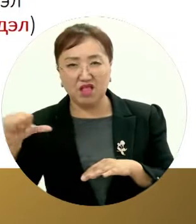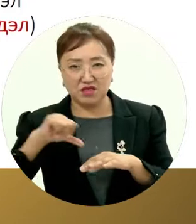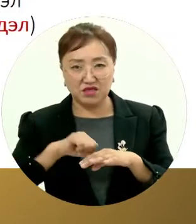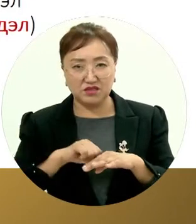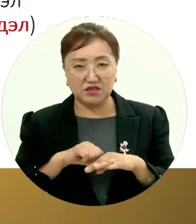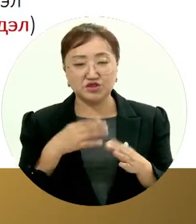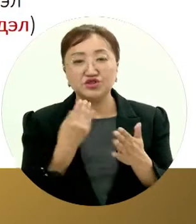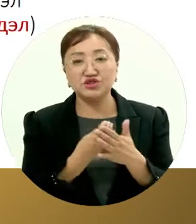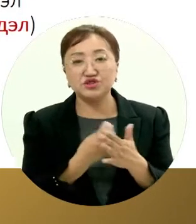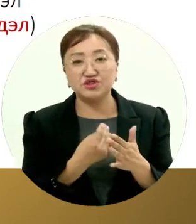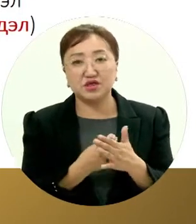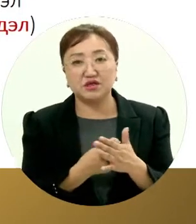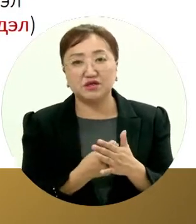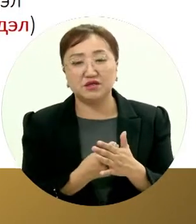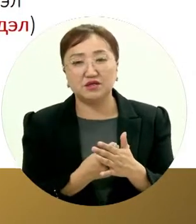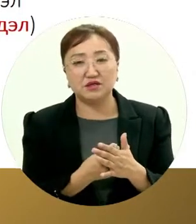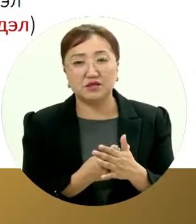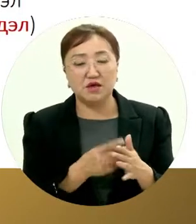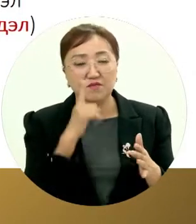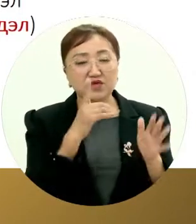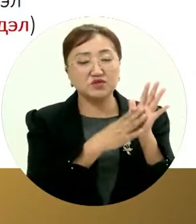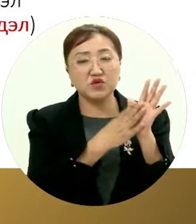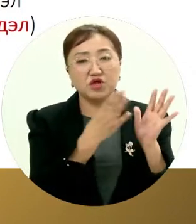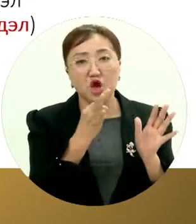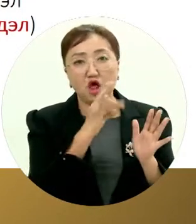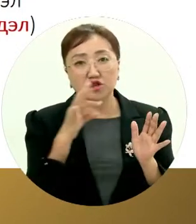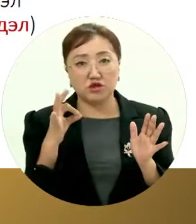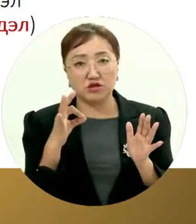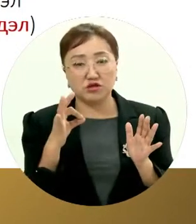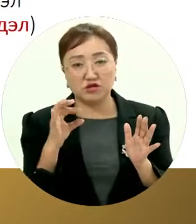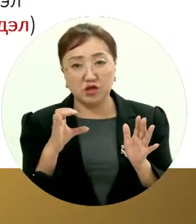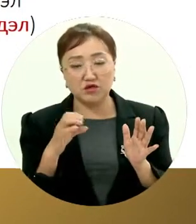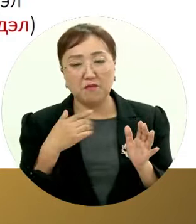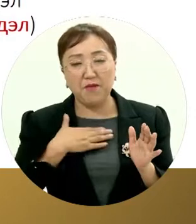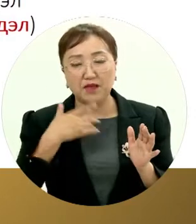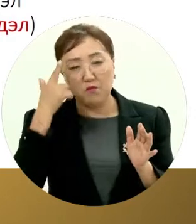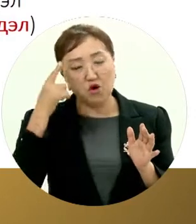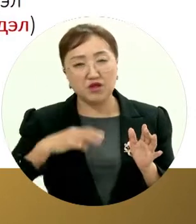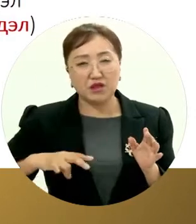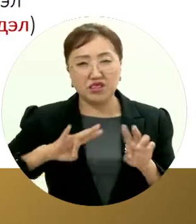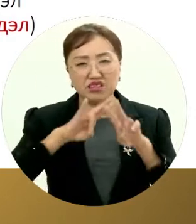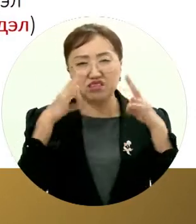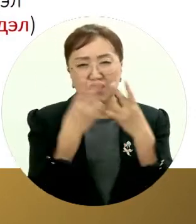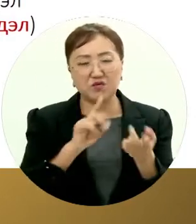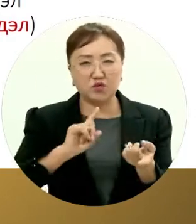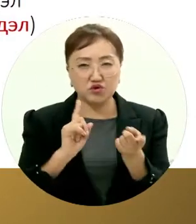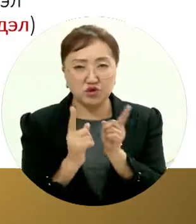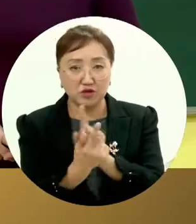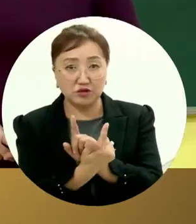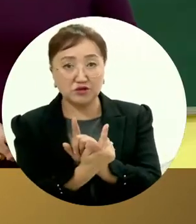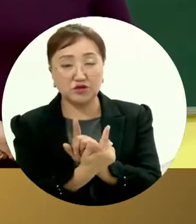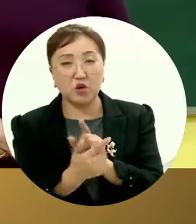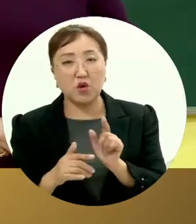алдагдах 1990-ад он ихэр манайх нэг дэглэмээс нөгөө дэглэмд шилжиж явах явцад